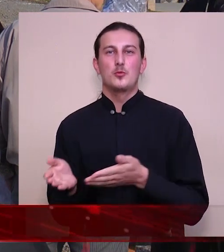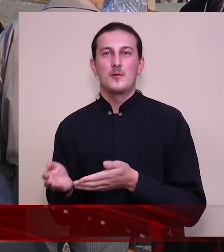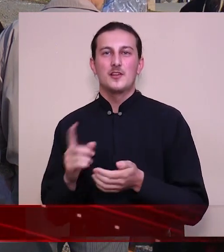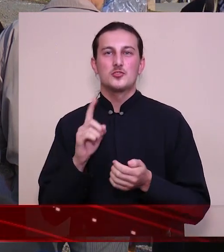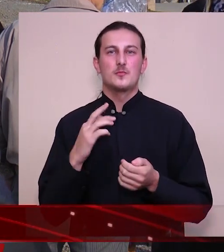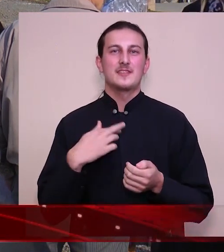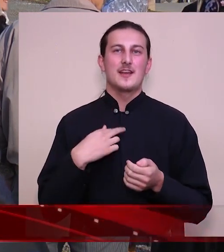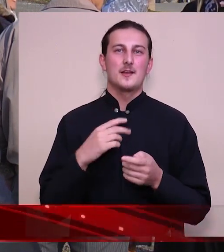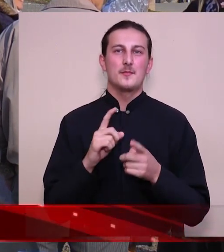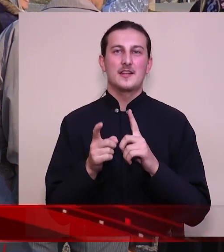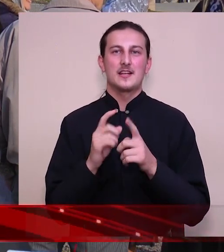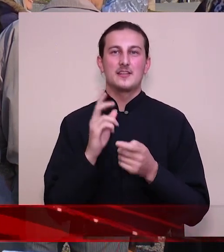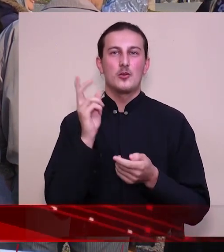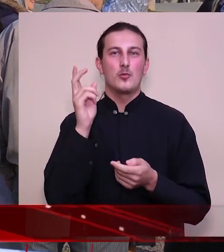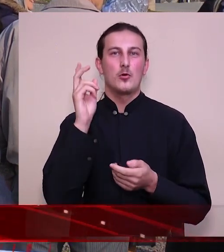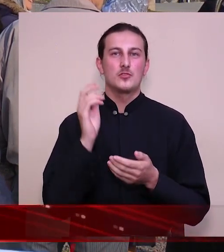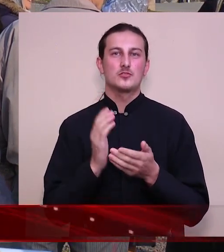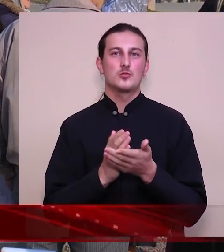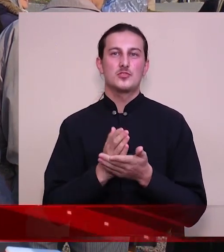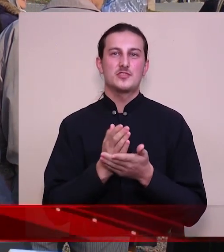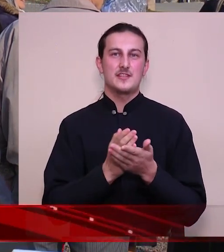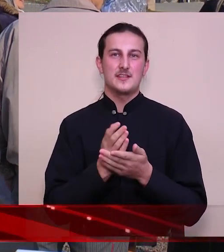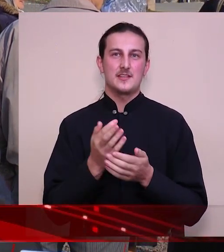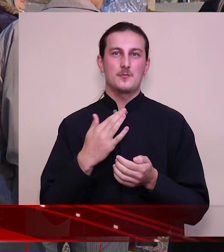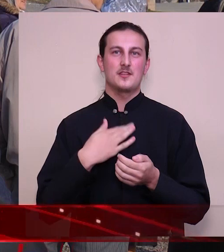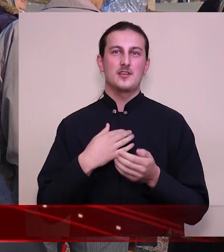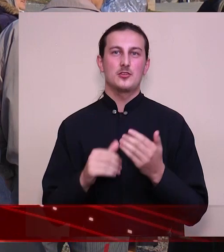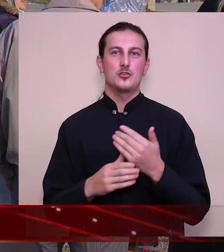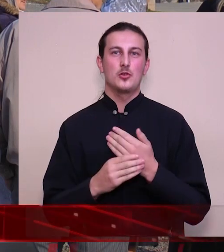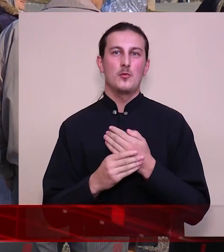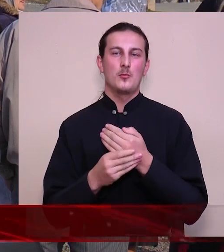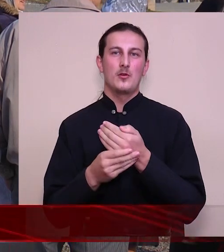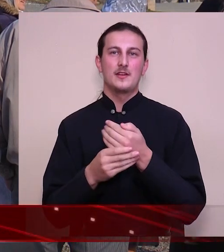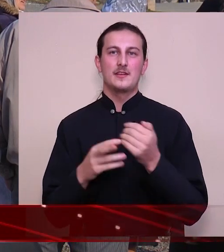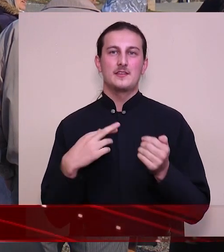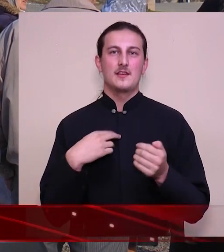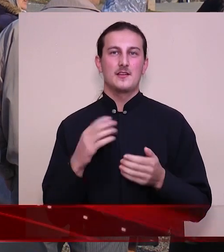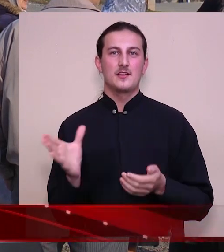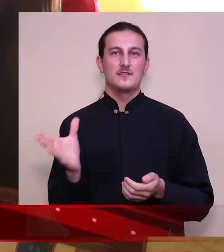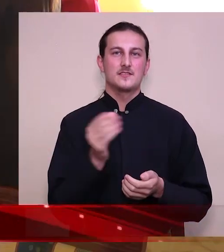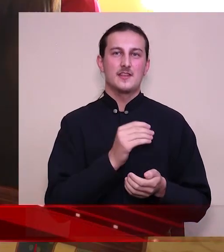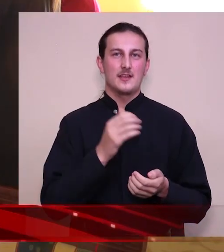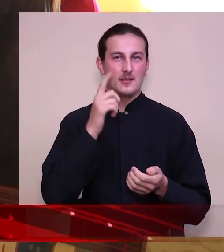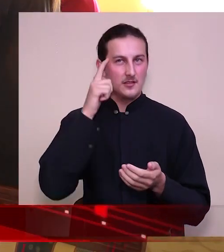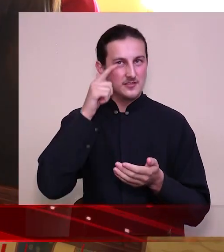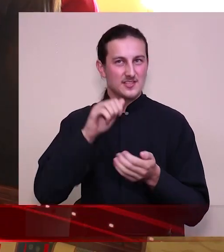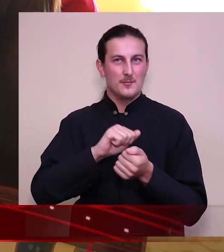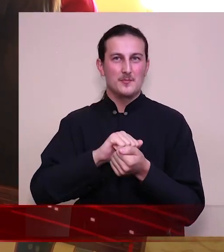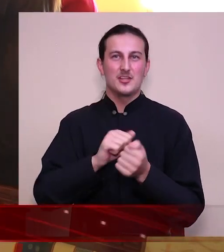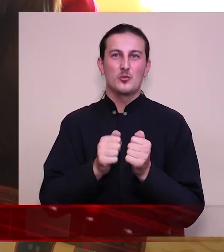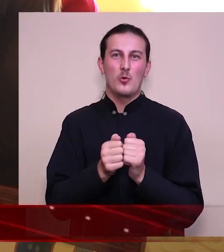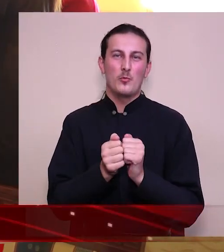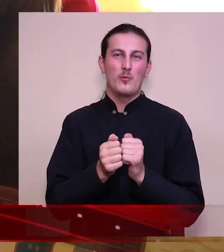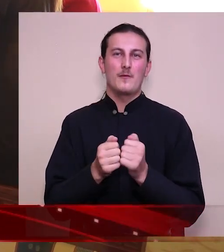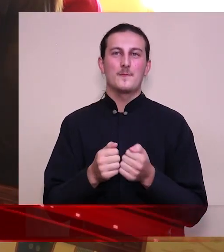я спробував. Мені було важко, але він мені допоміг. Я дивився і запам'ятовував. Також у рамках